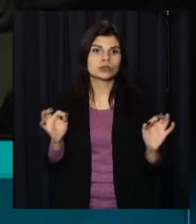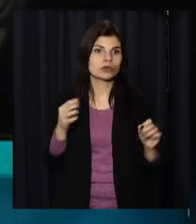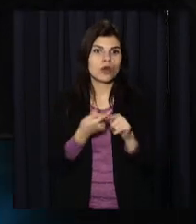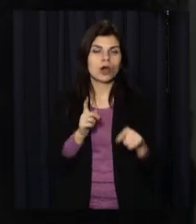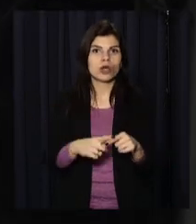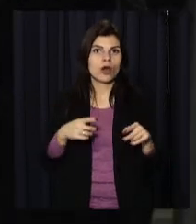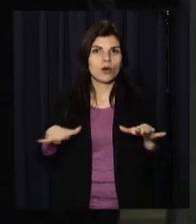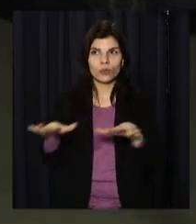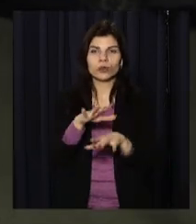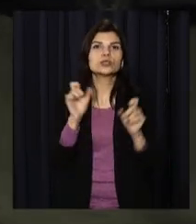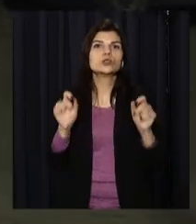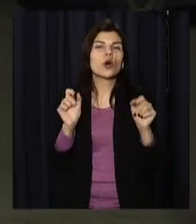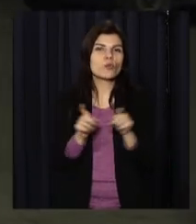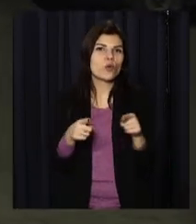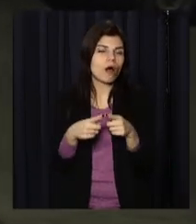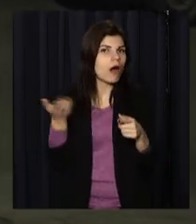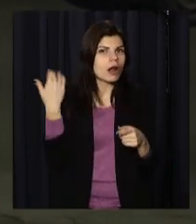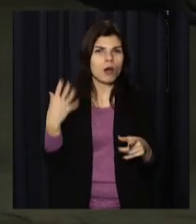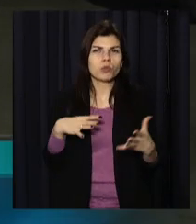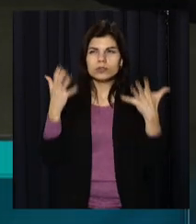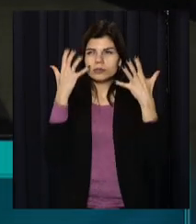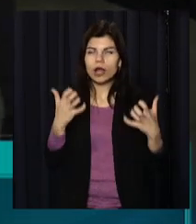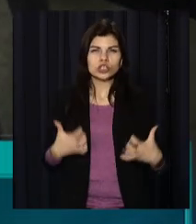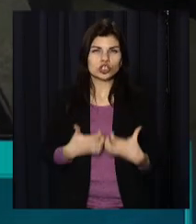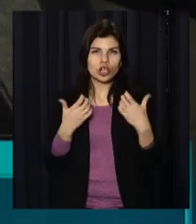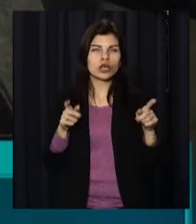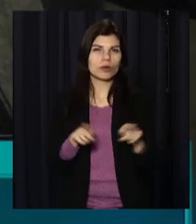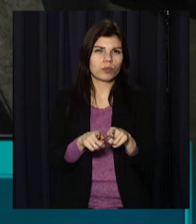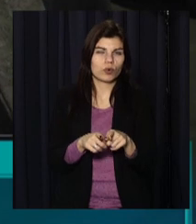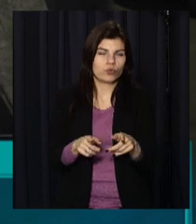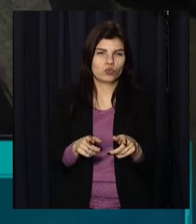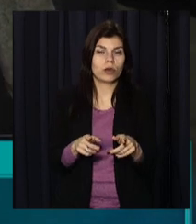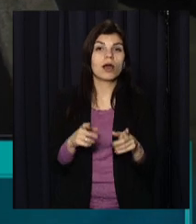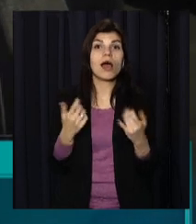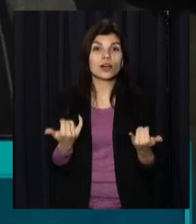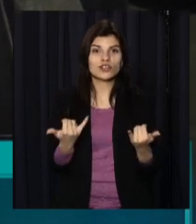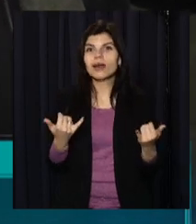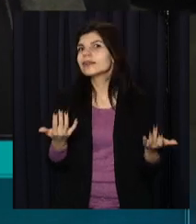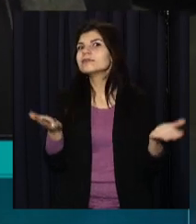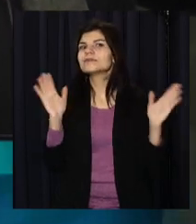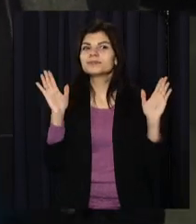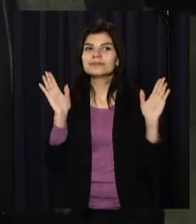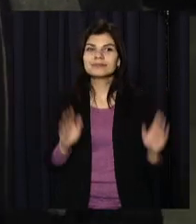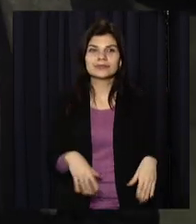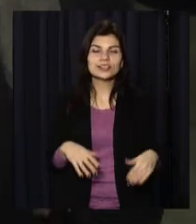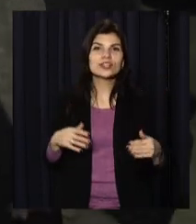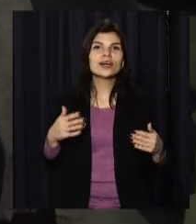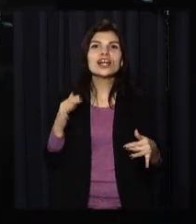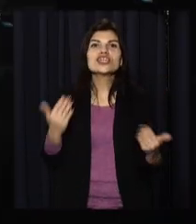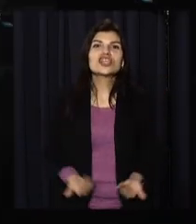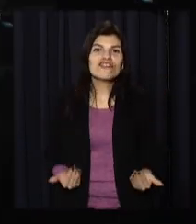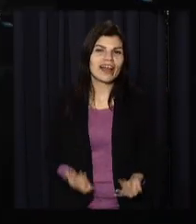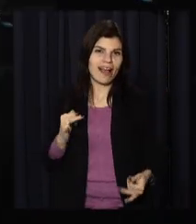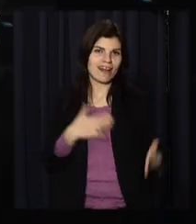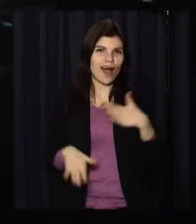золотий уголочок став. Було страшне, сумне, ще й трохи воєнно. А зараз так ти що, живий і радуйся.